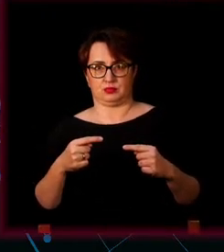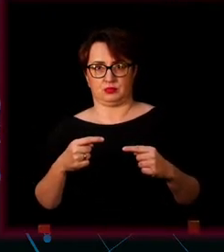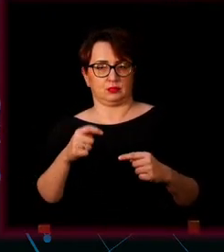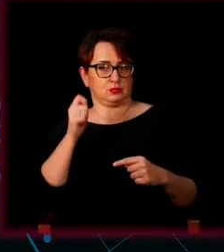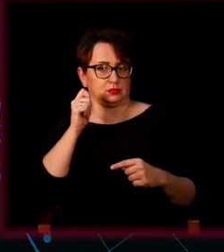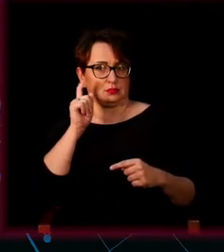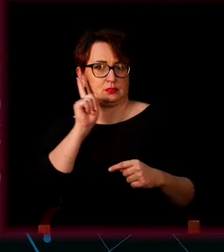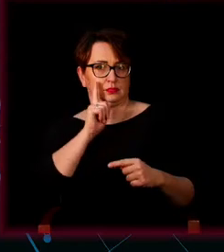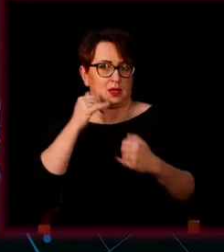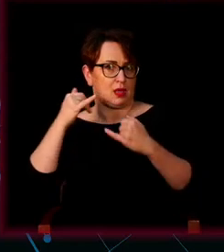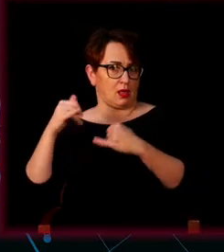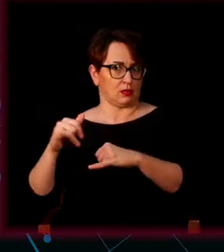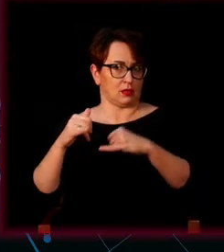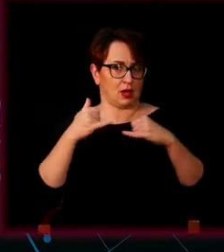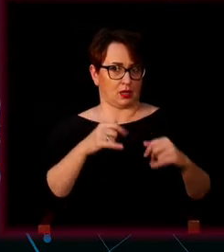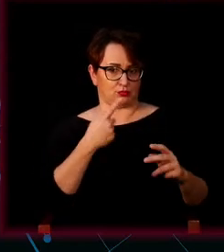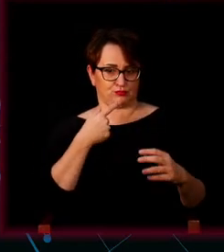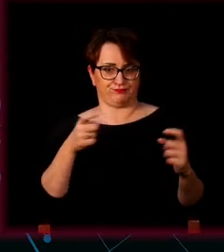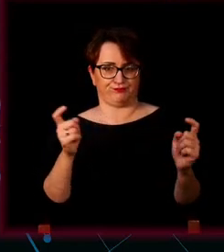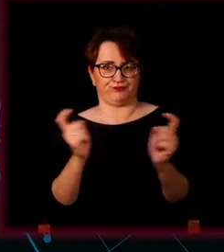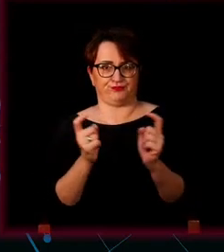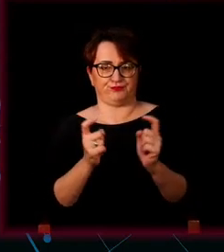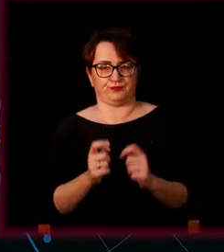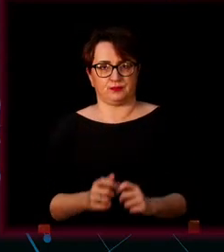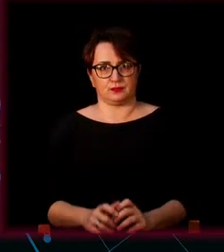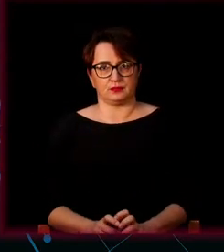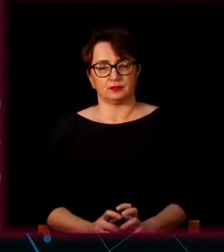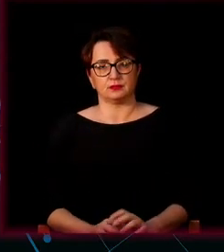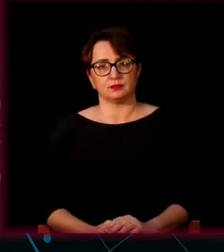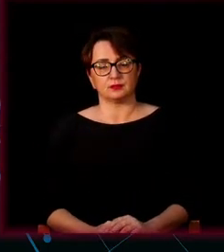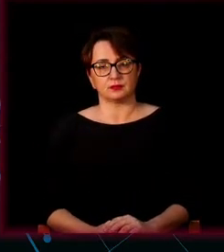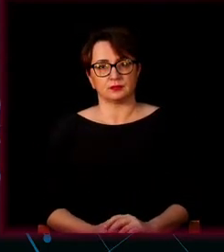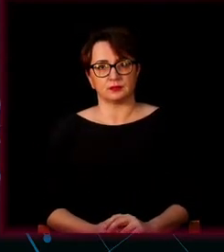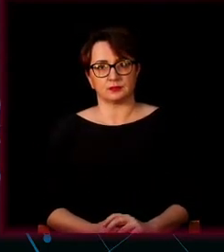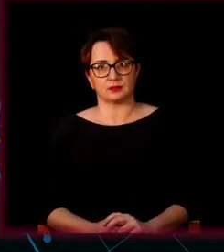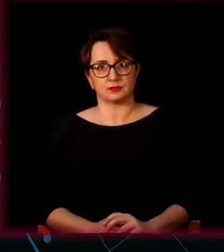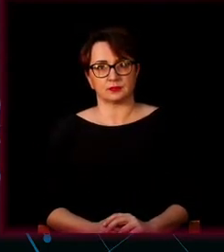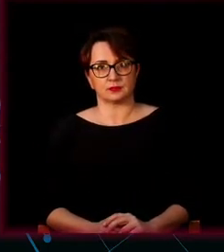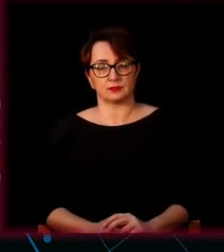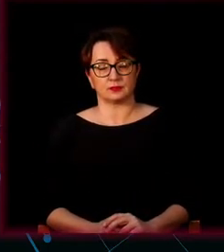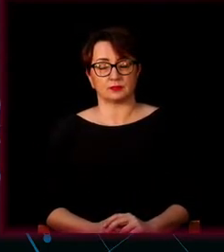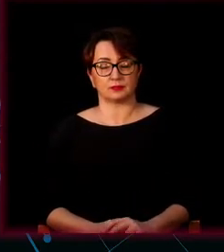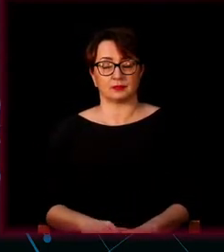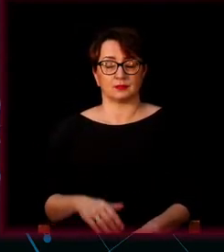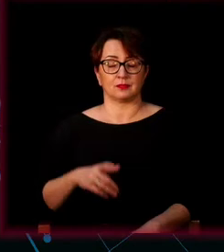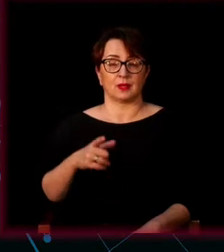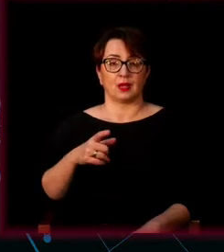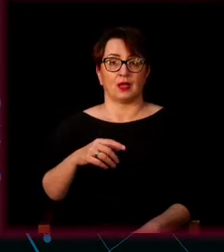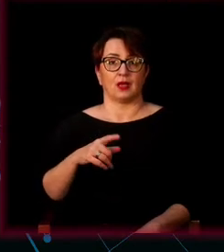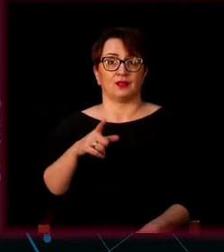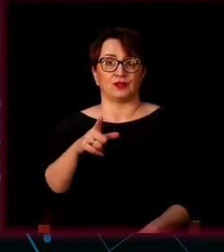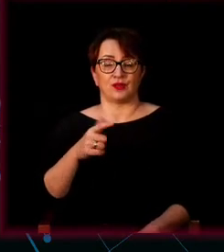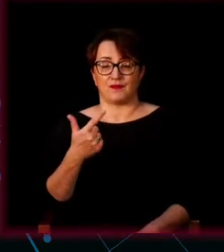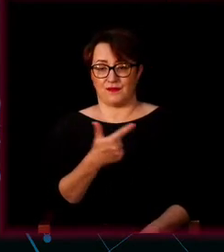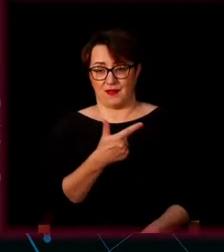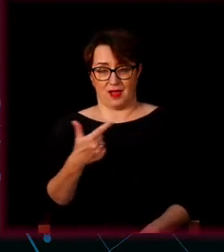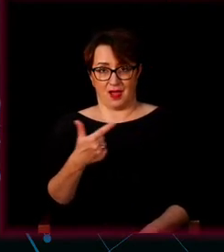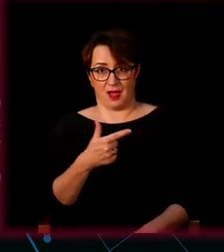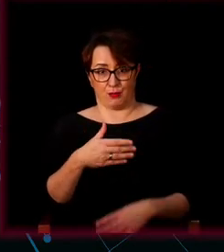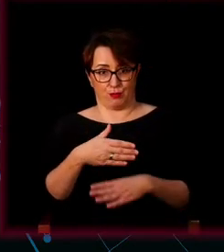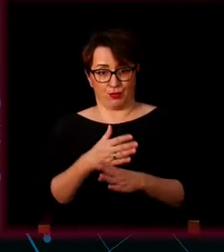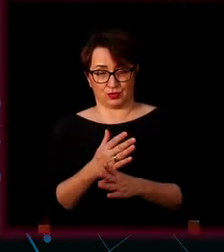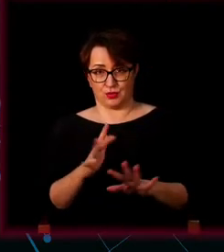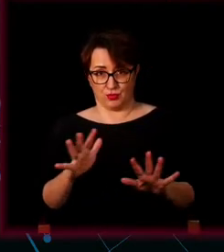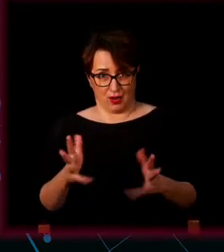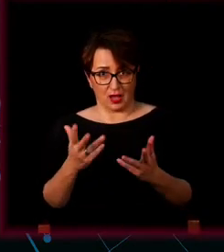zaprzeczeniem kobiecości, kobiecość zaprzeczeniem męskości i że mimo tak pewnej arbitralności tego